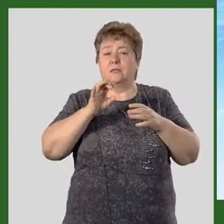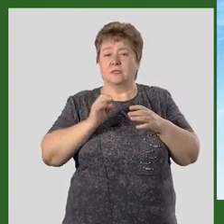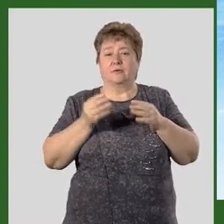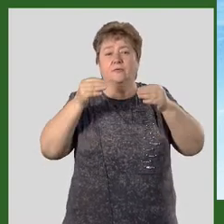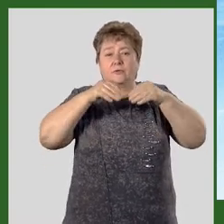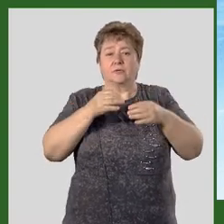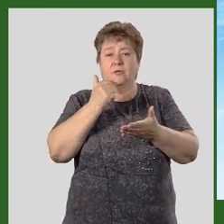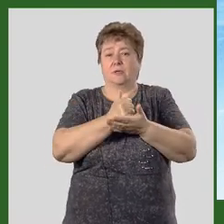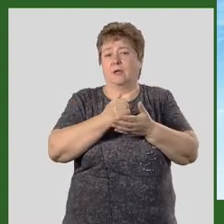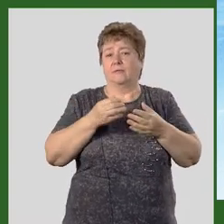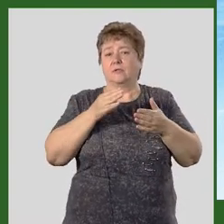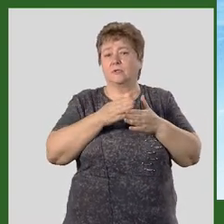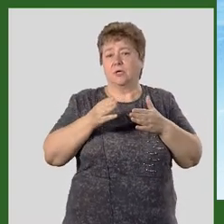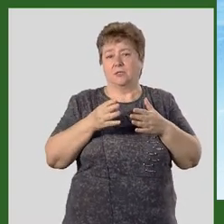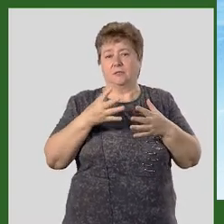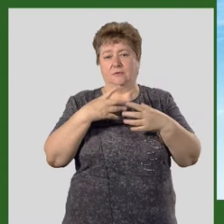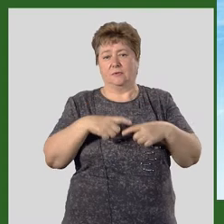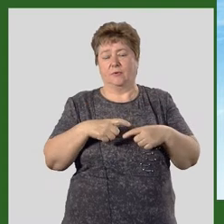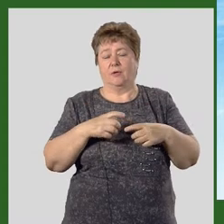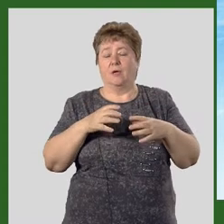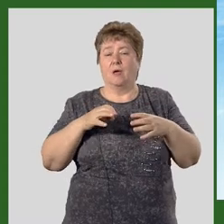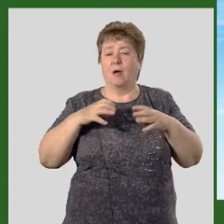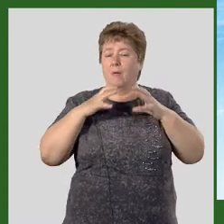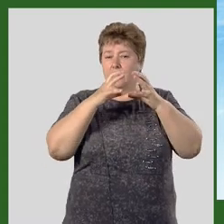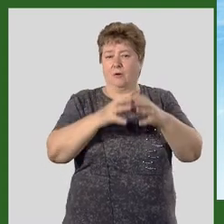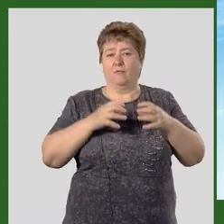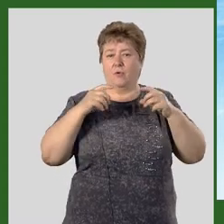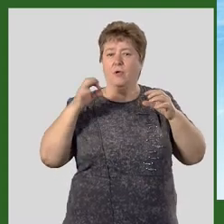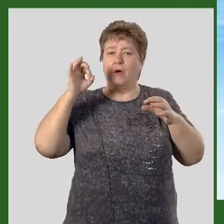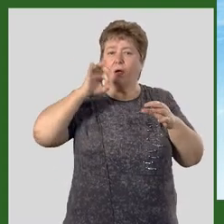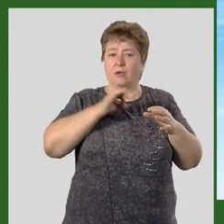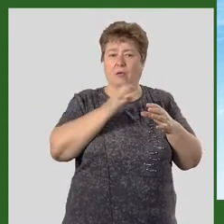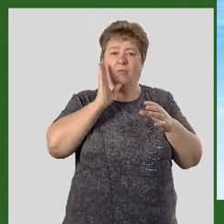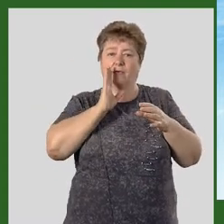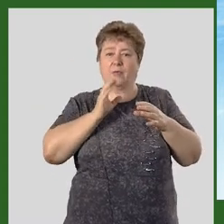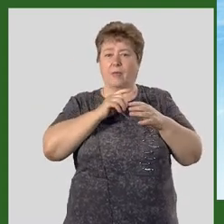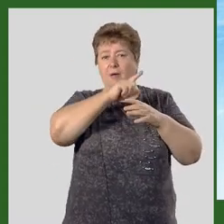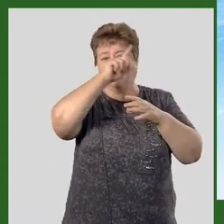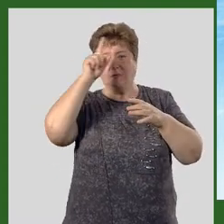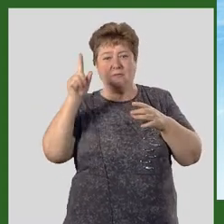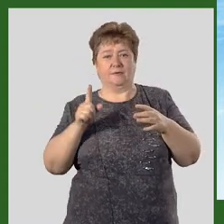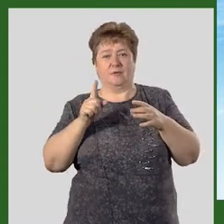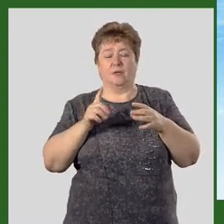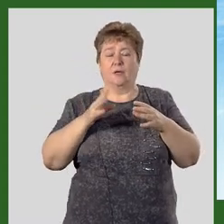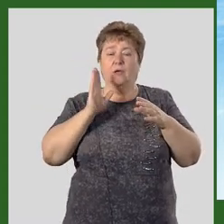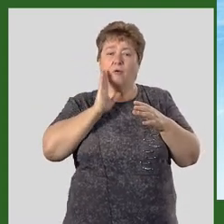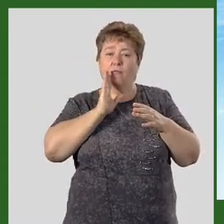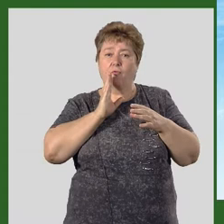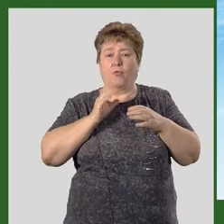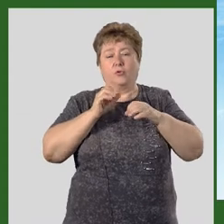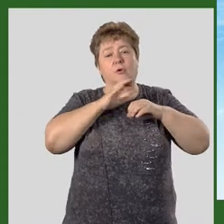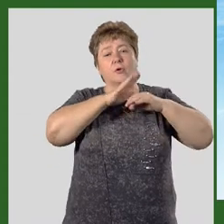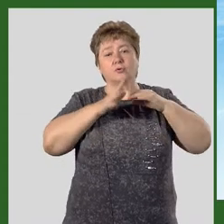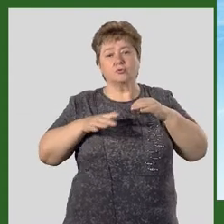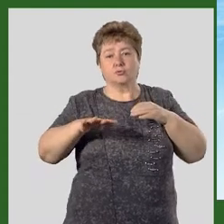три главные составные части – мировой океан, вода в атмосфере и воды